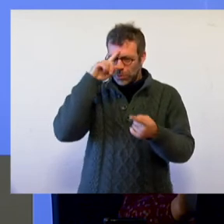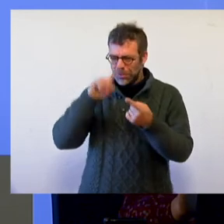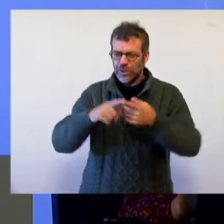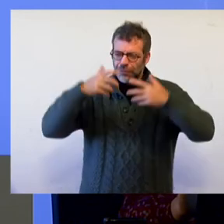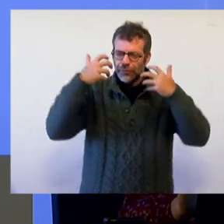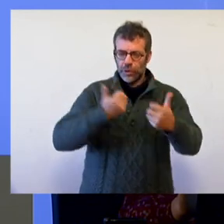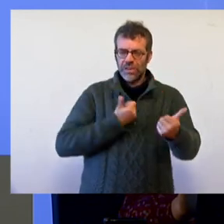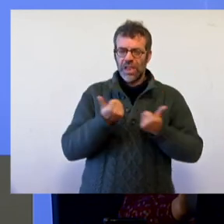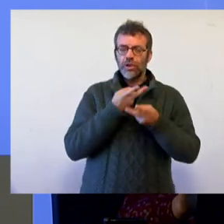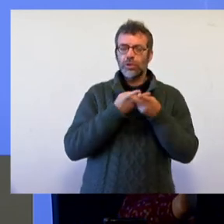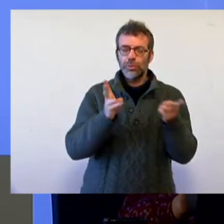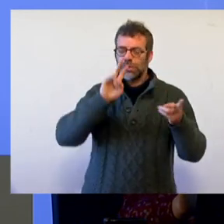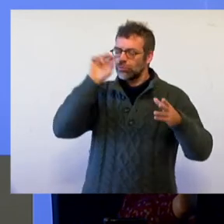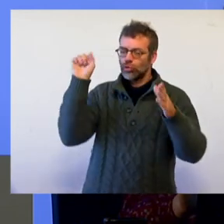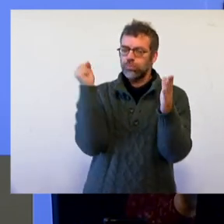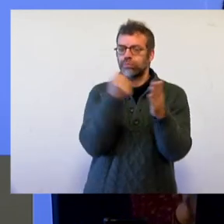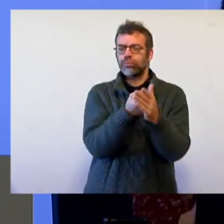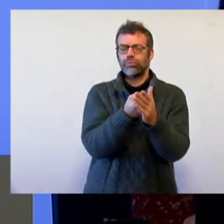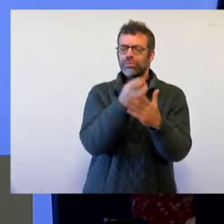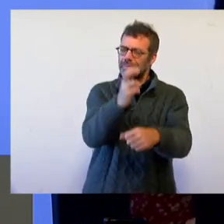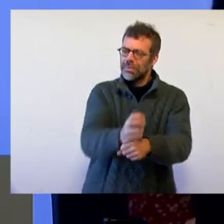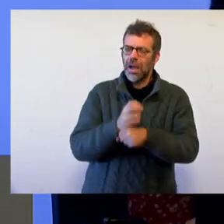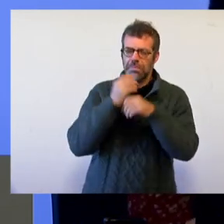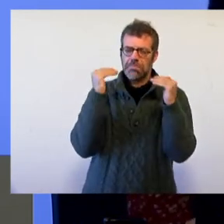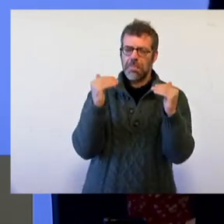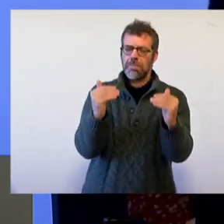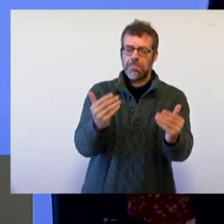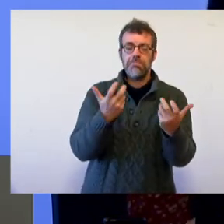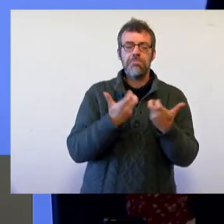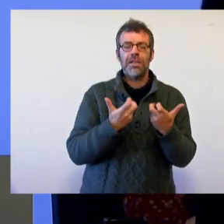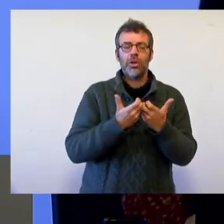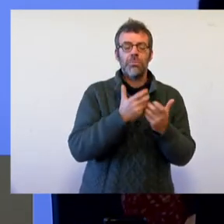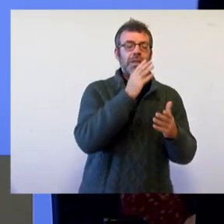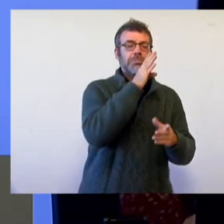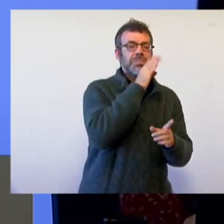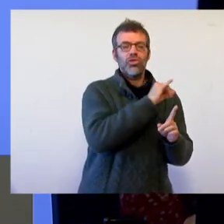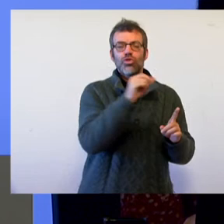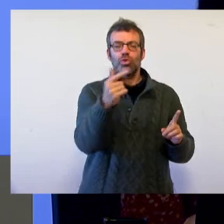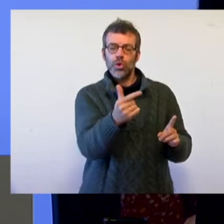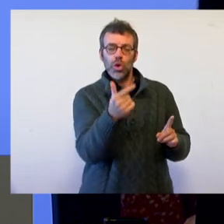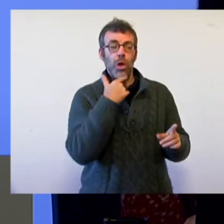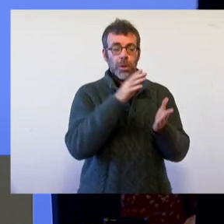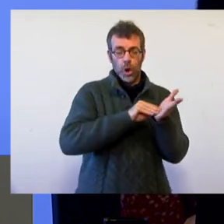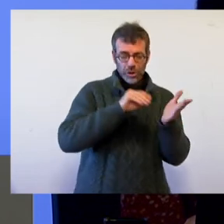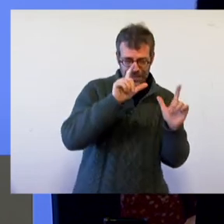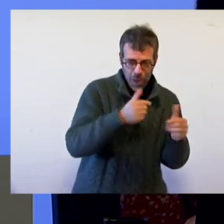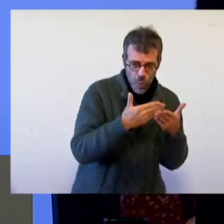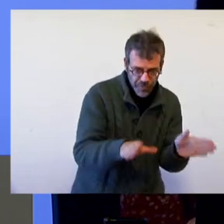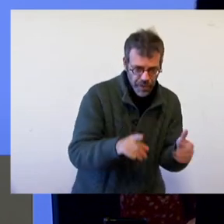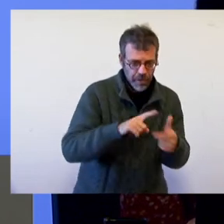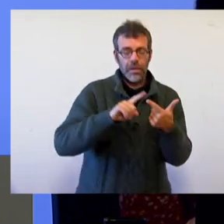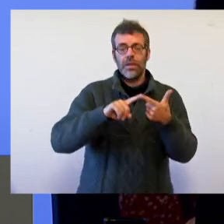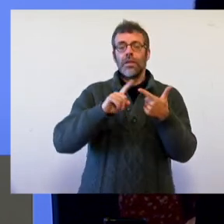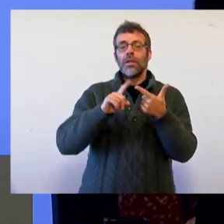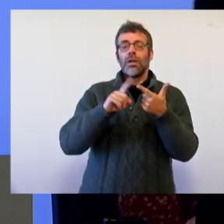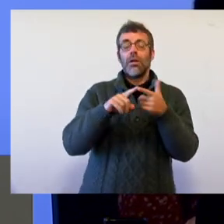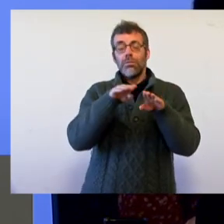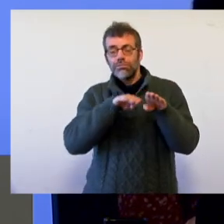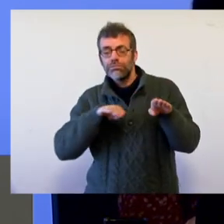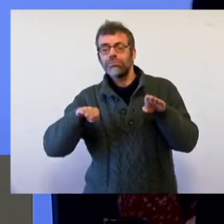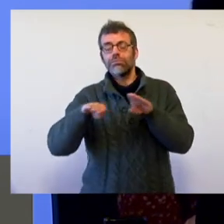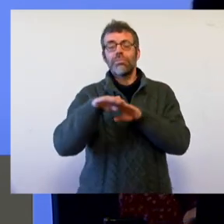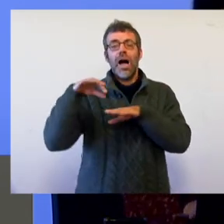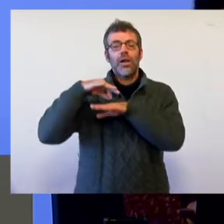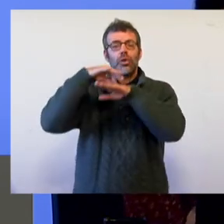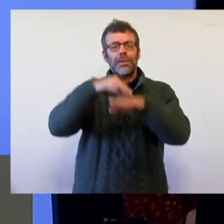public, du repas de qualité entre midi et deux, de la qualité de l'accueil périscolaire, de maintenir le niveau d'encadrement